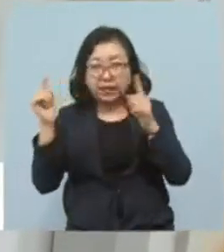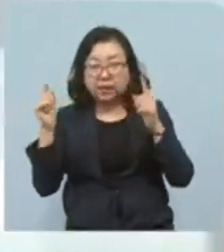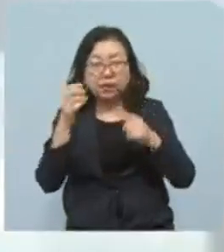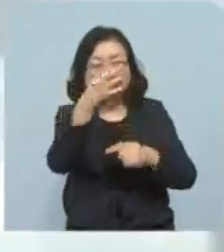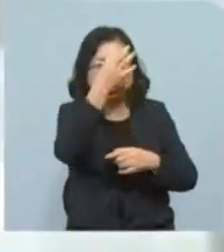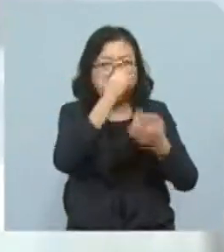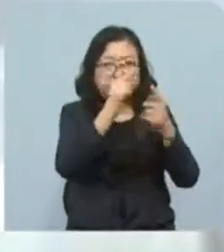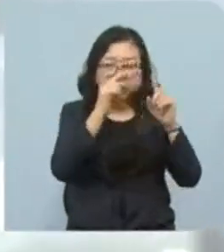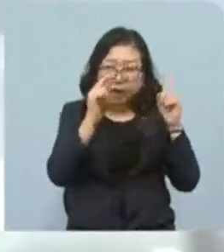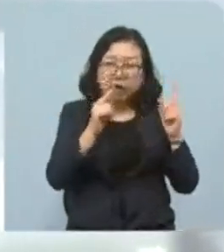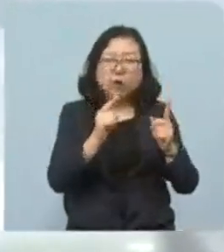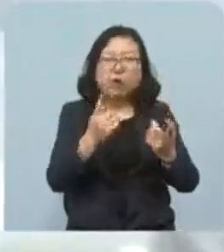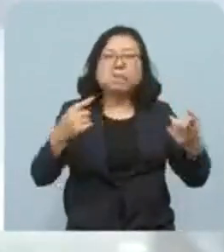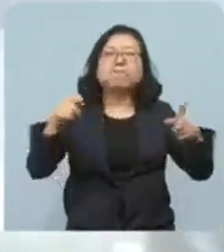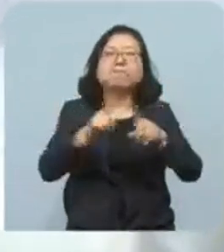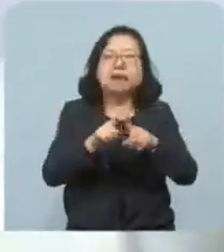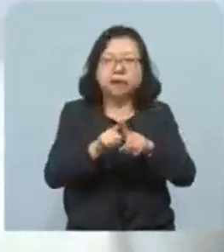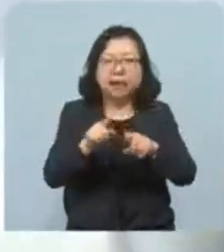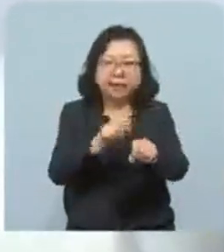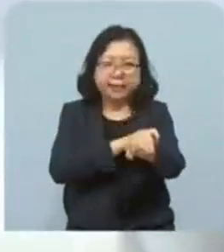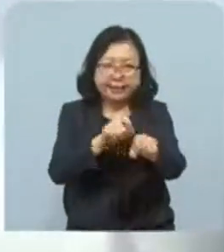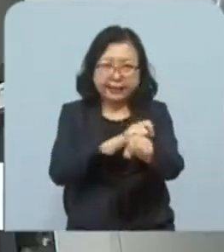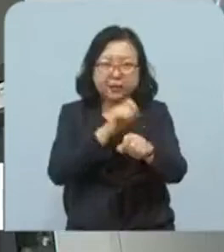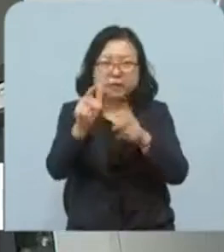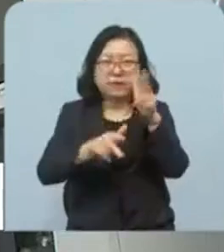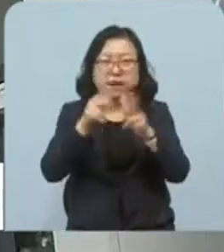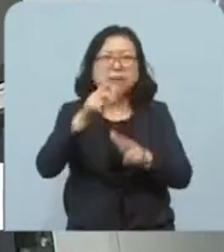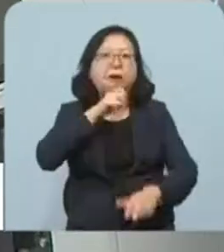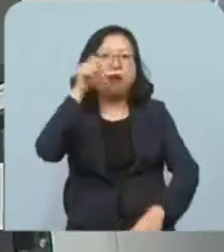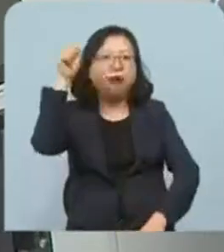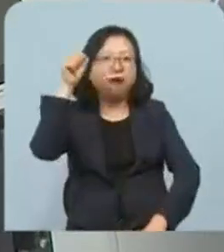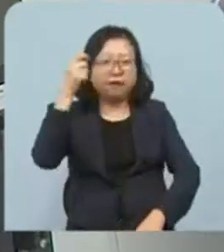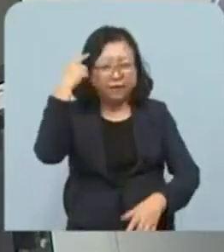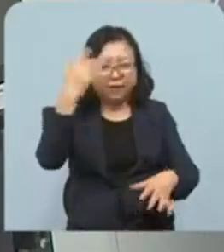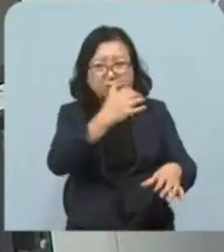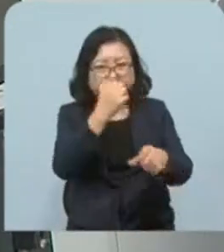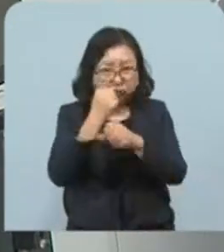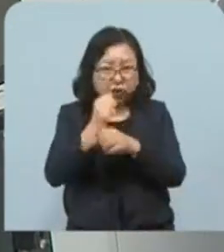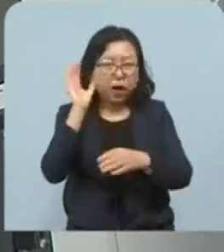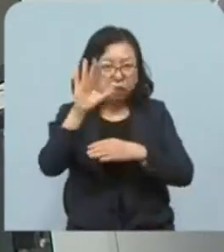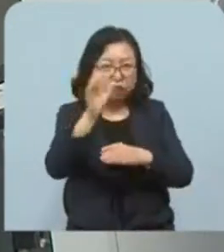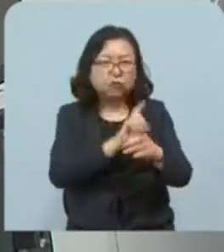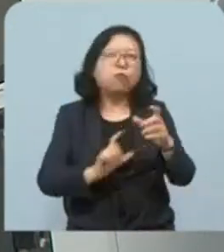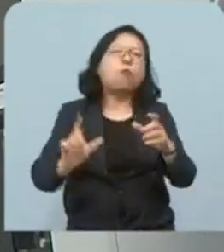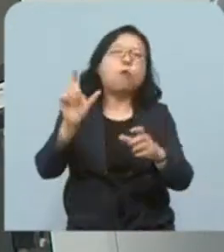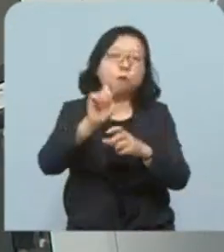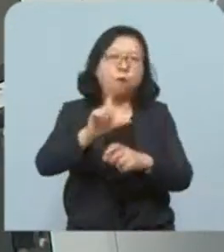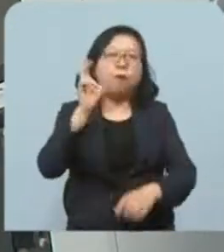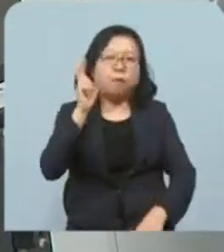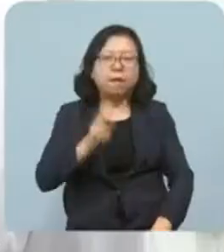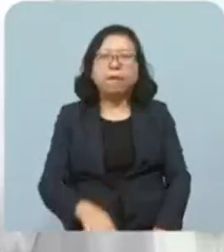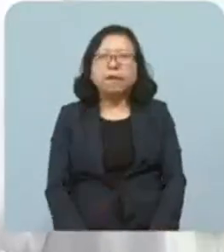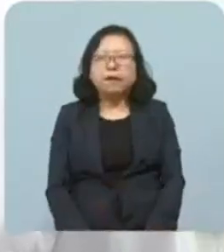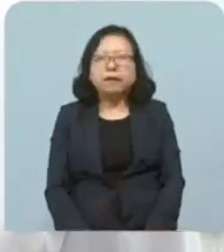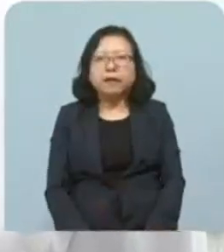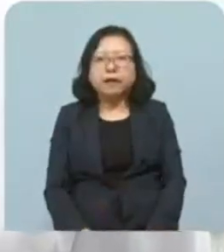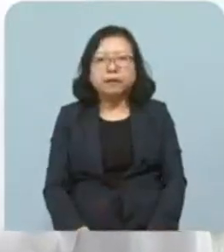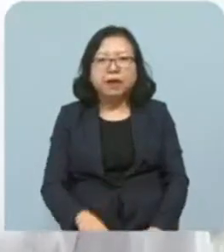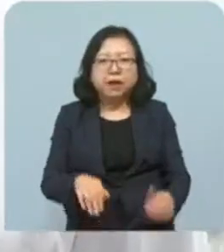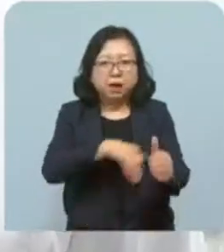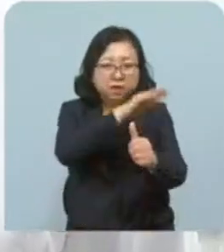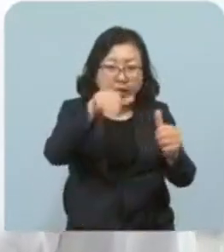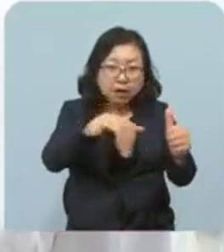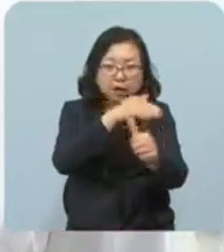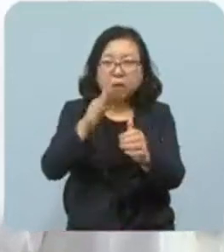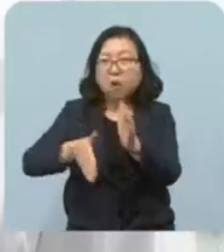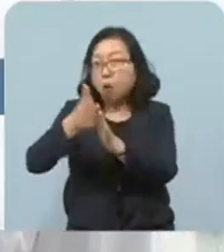함께 반도체 특성화 대학 지원 사업에 선정돼 이런 연구 개발이 더욱 활성화될 것으로 기대됩니다. 그리고 인프라랑 시설 같은